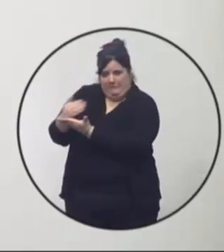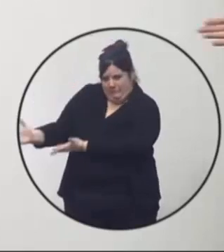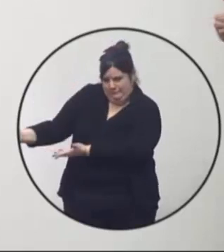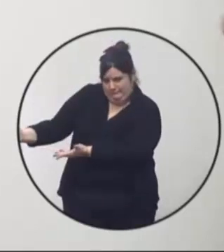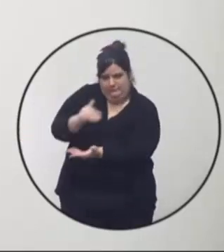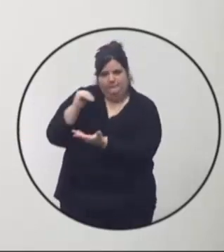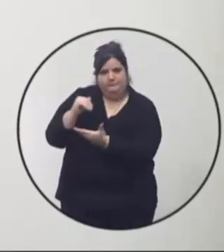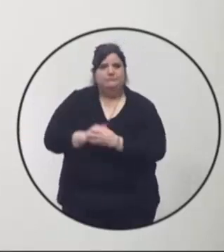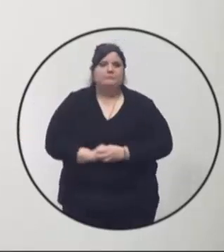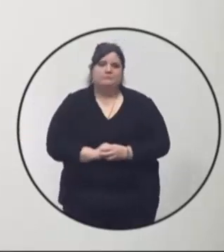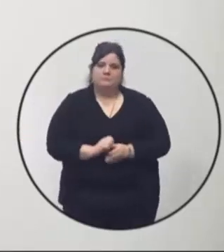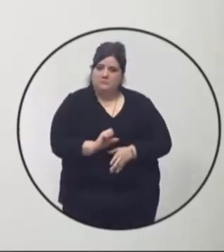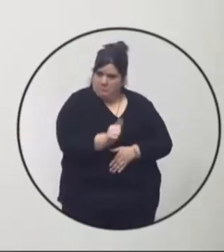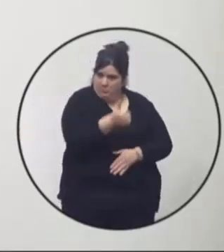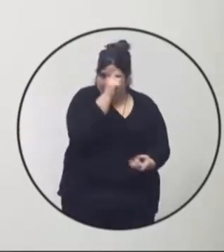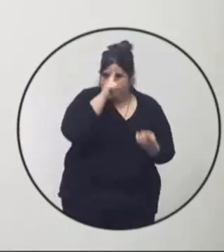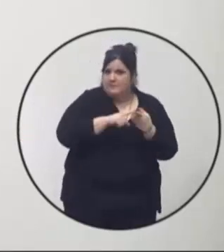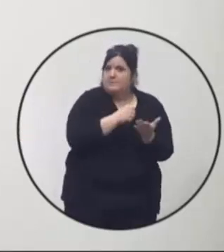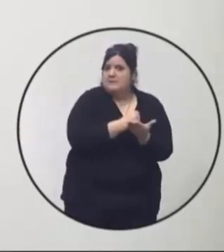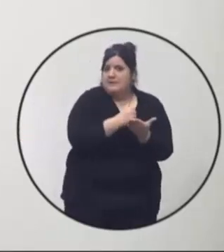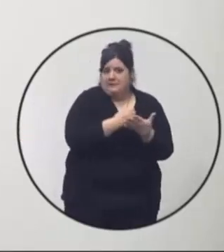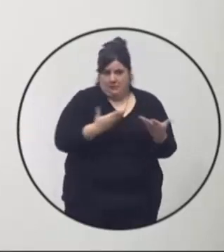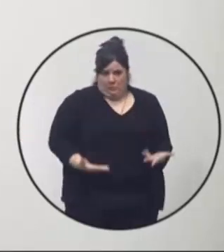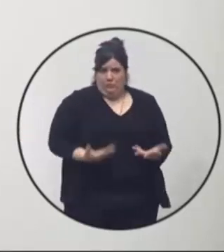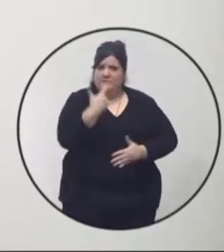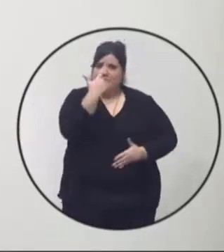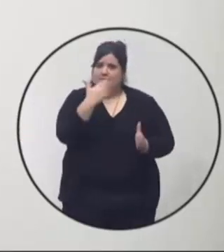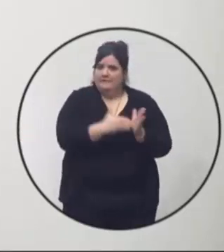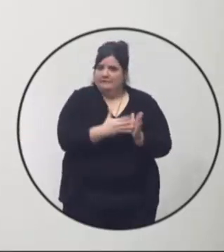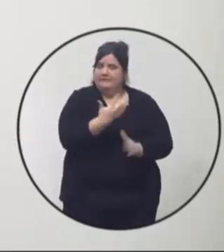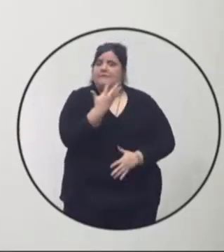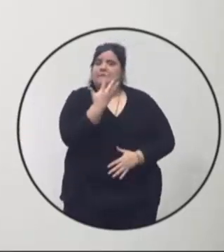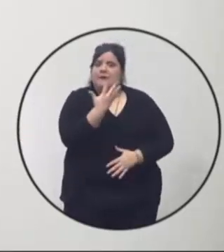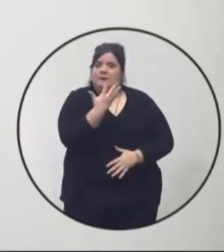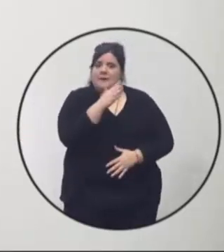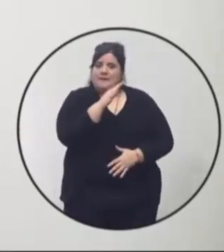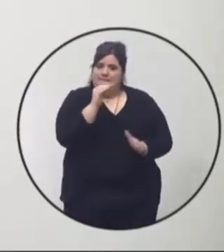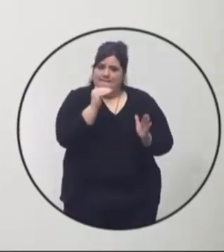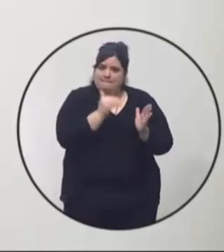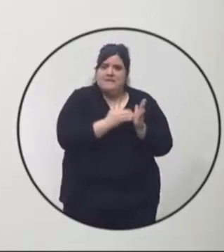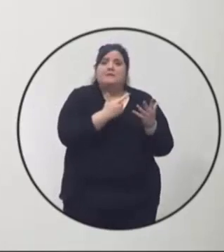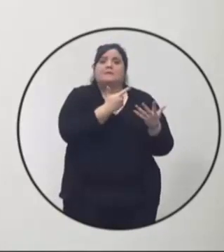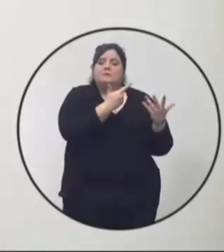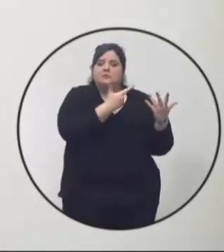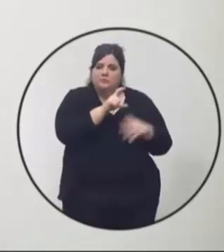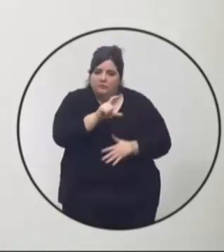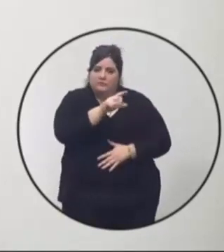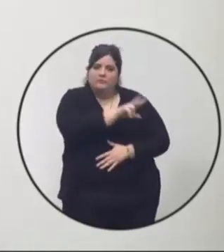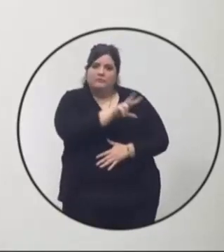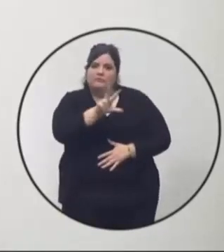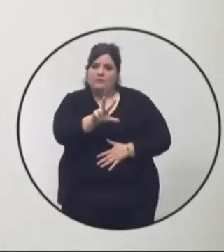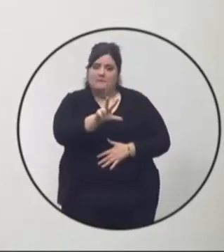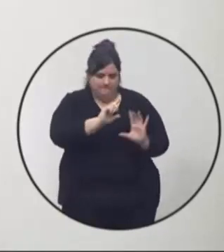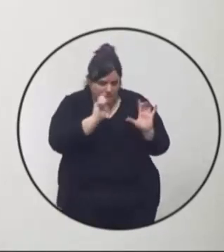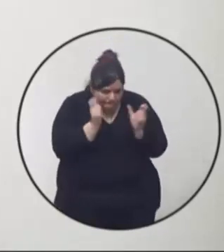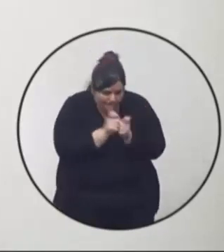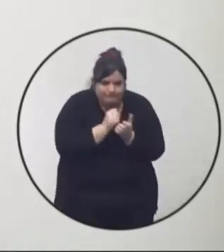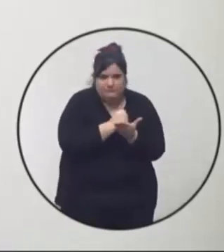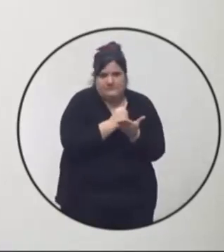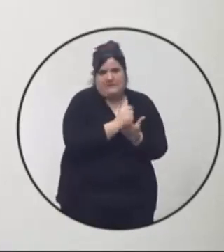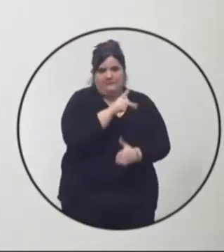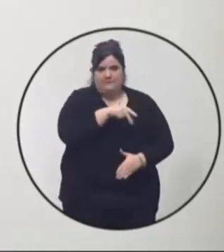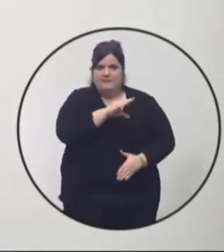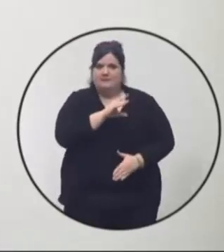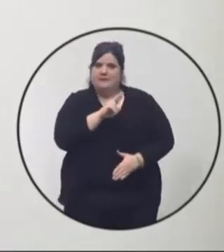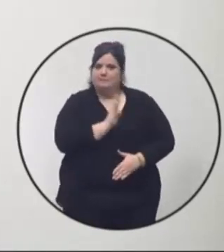manque découvrions les échos rio ces espèces de groodt au comptant tiges à bahia déjà du manque de ça il n'y a pas deux trois jours qu'ils nous ont